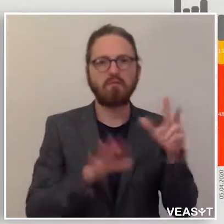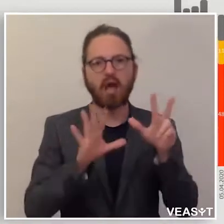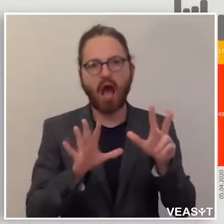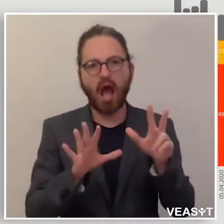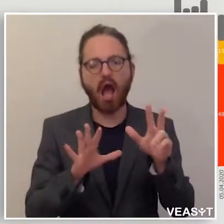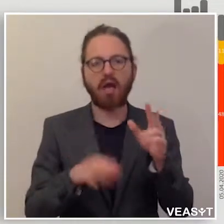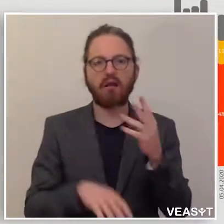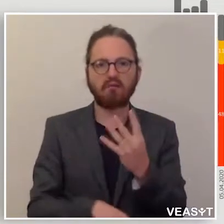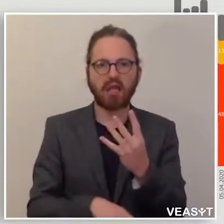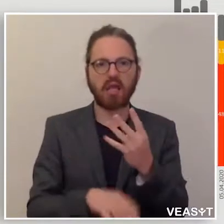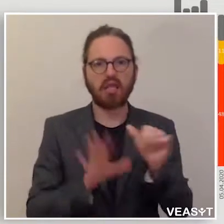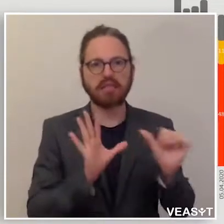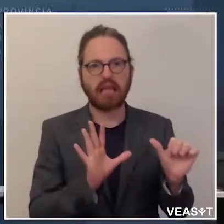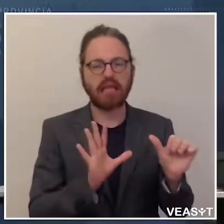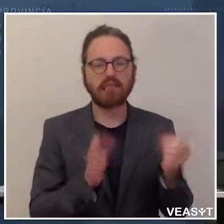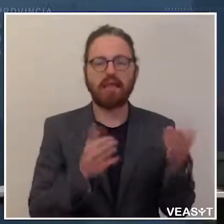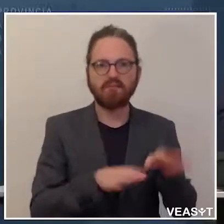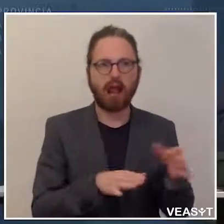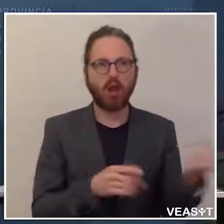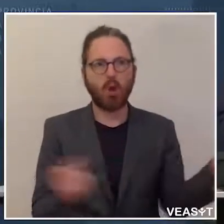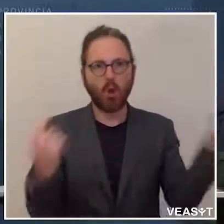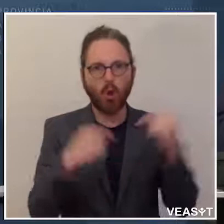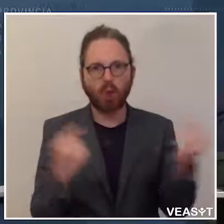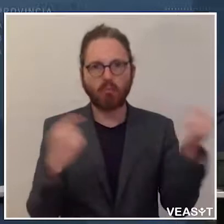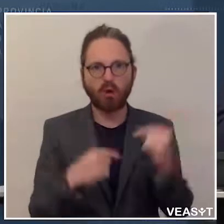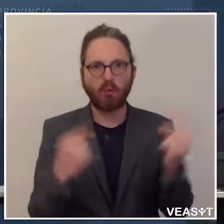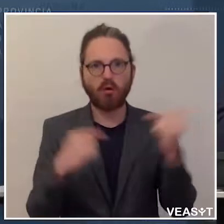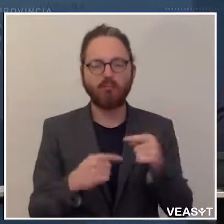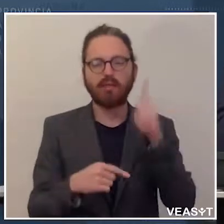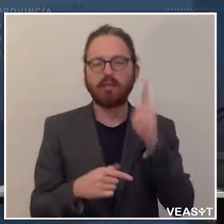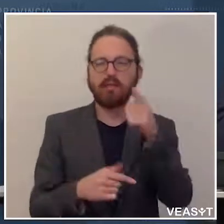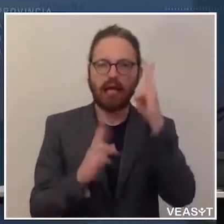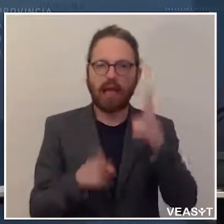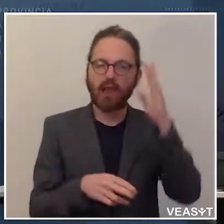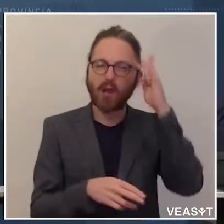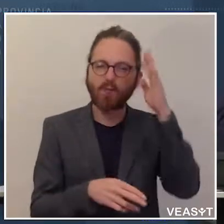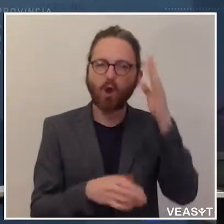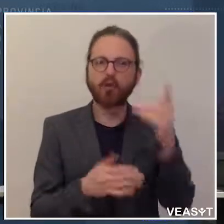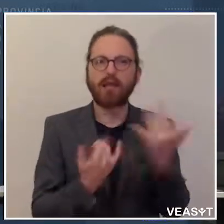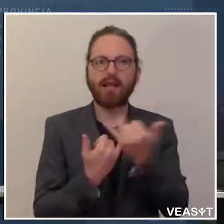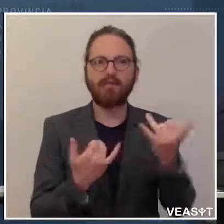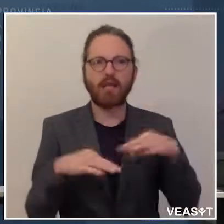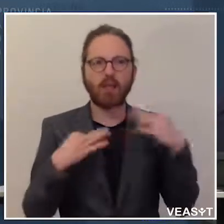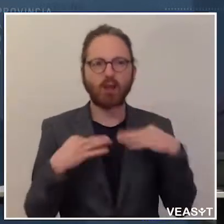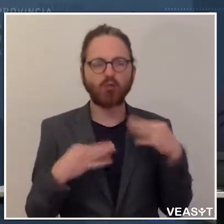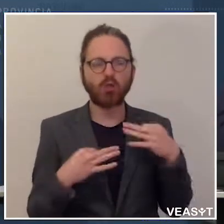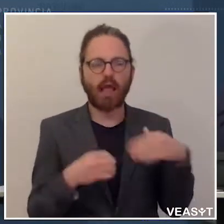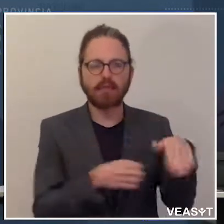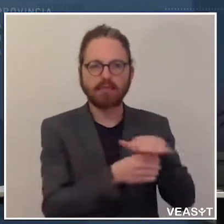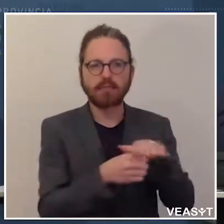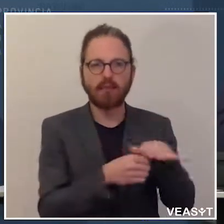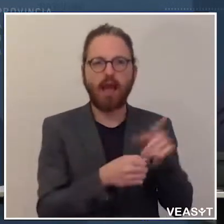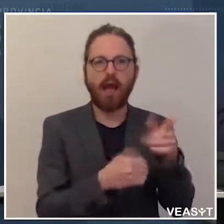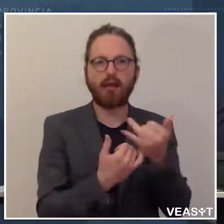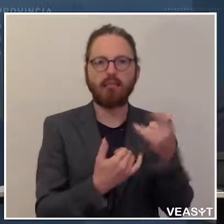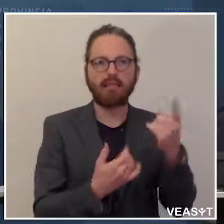vero fiat l ange koman secrecy forse inattesa un test play